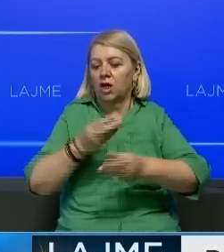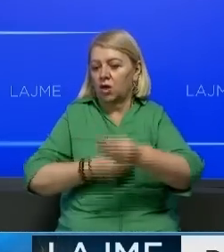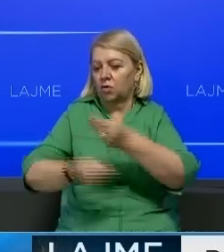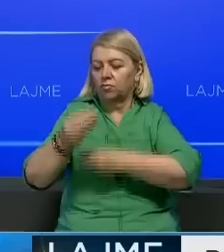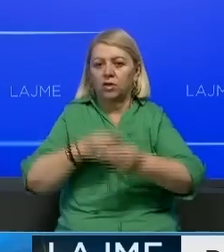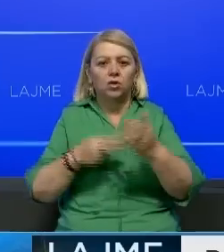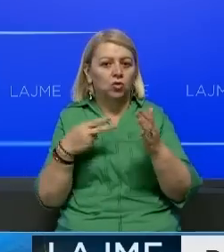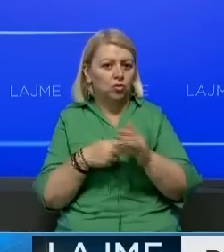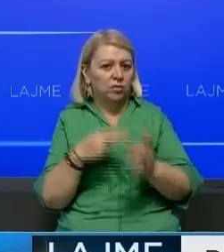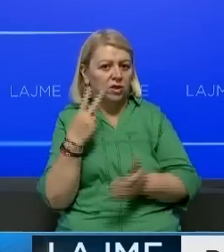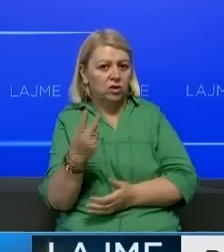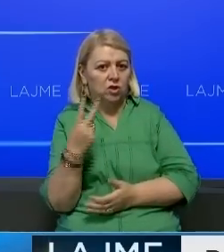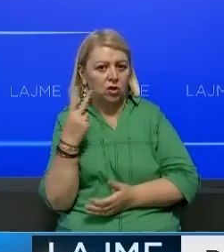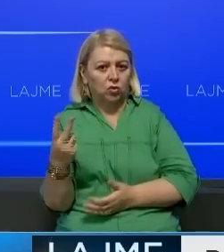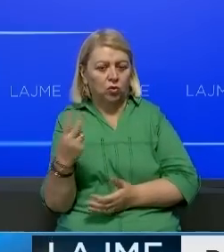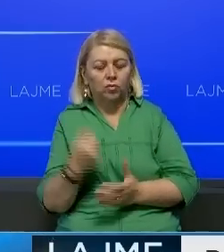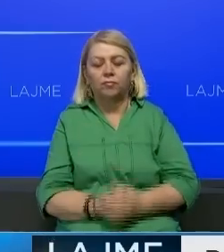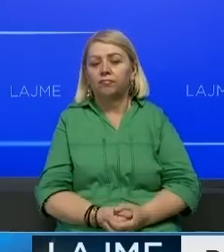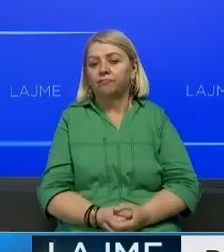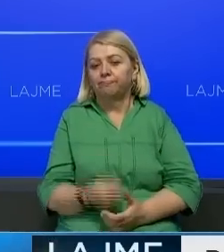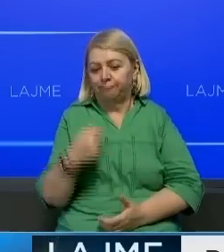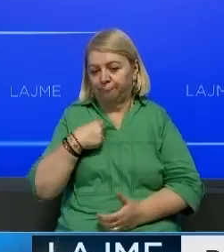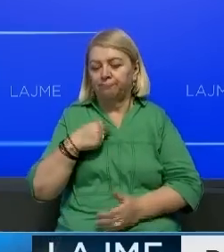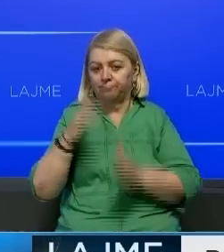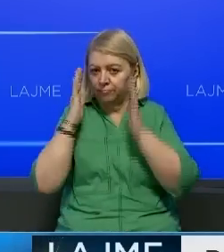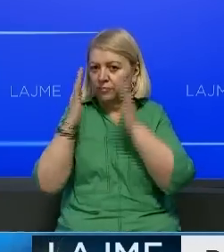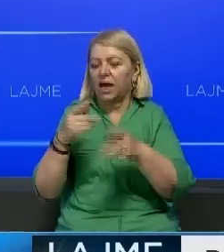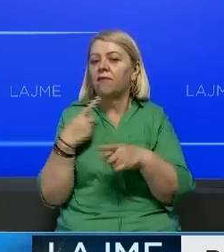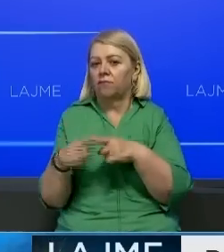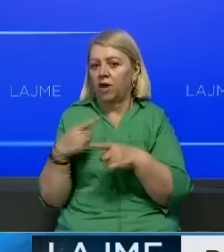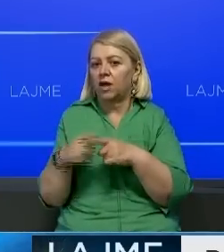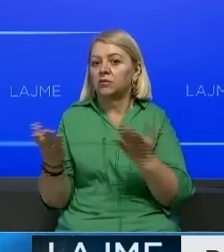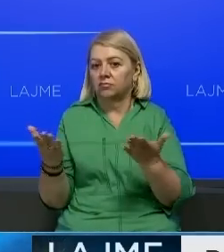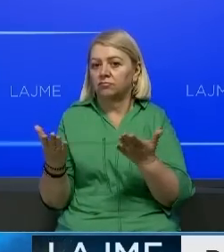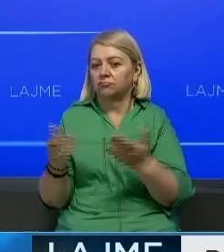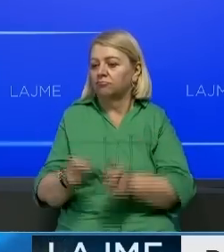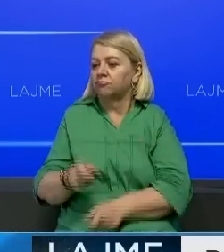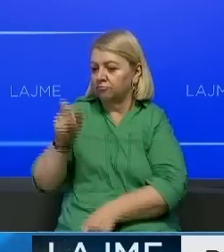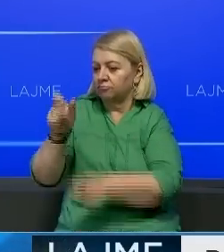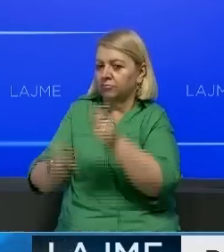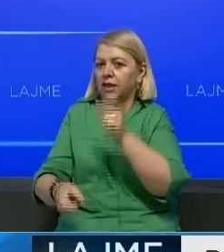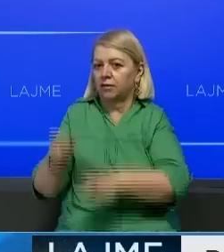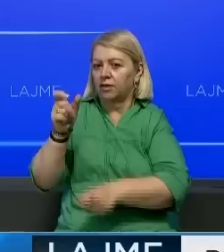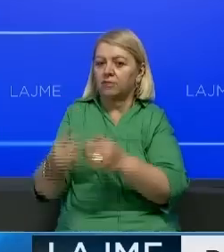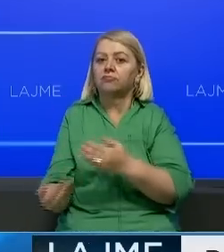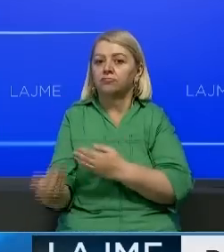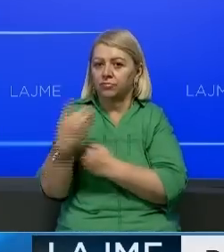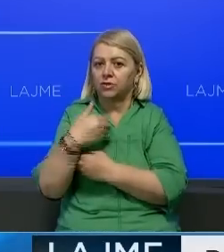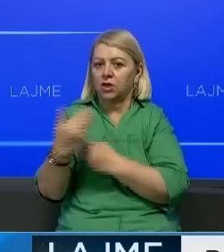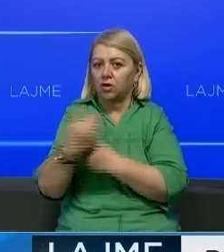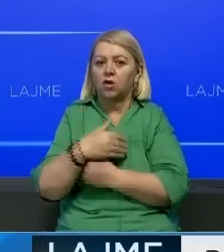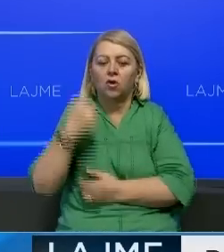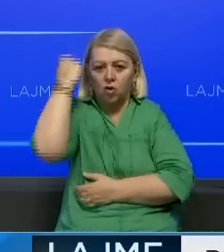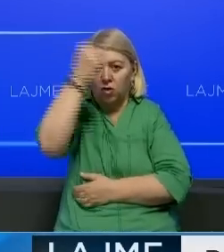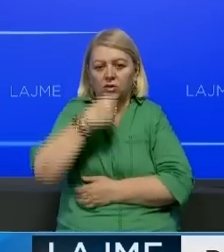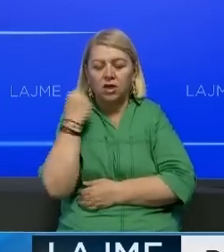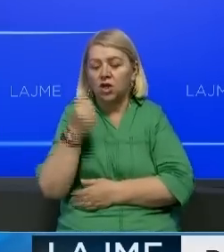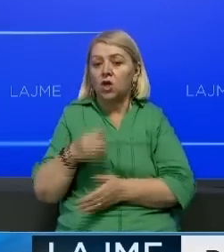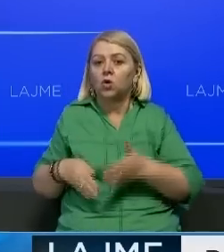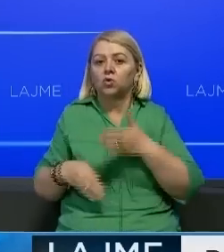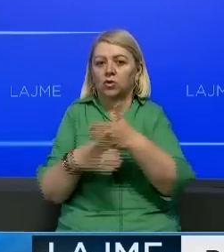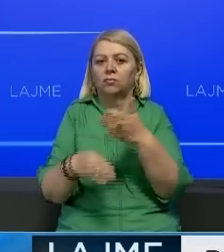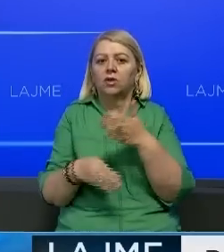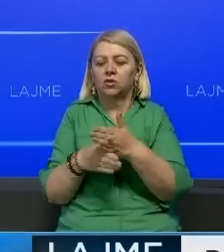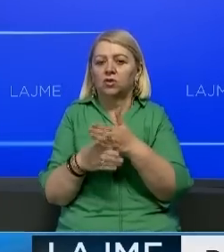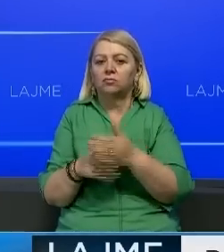për vitin 2022, besoj se gjithçka do të varet megjithatë nga ardhja e diasporës edhe nga kontributi i tyre